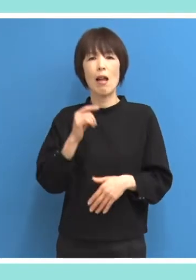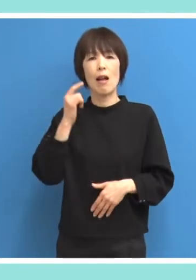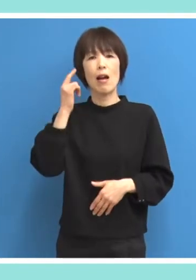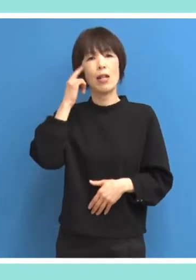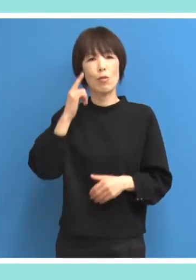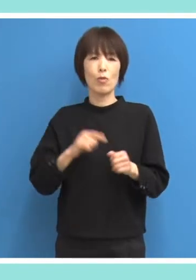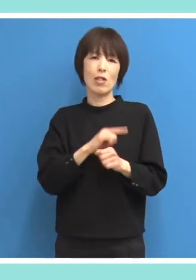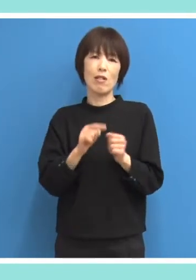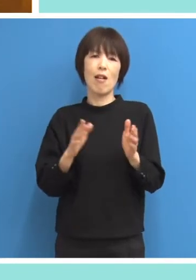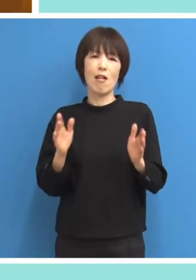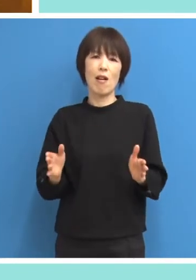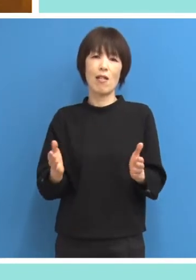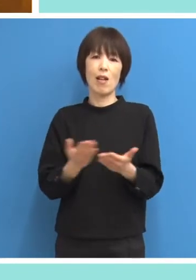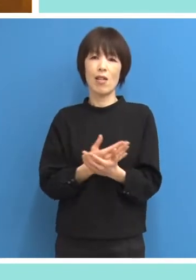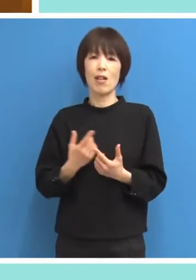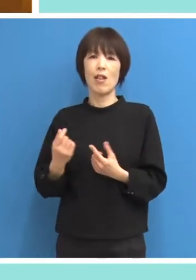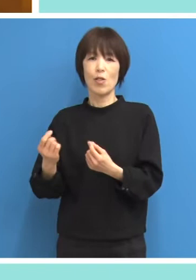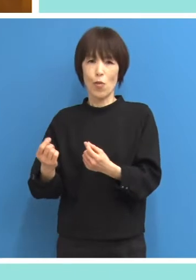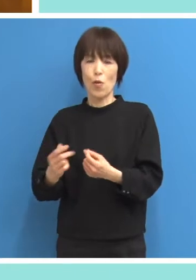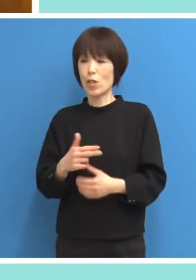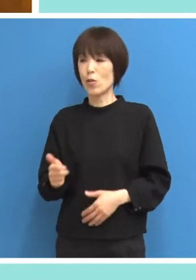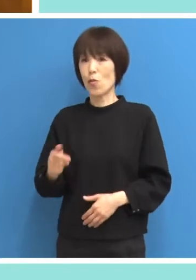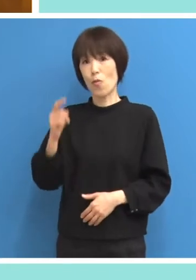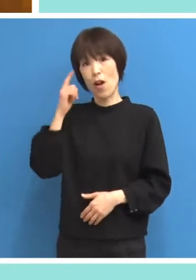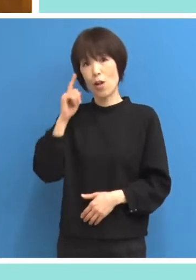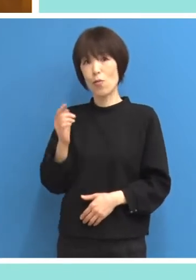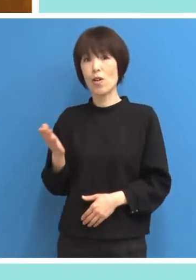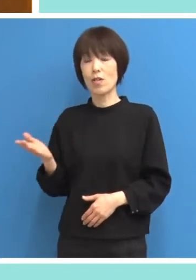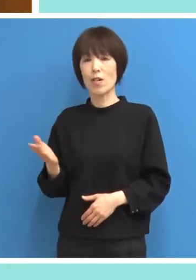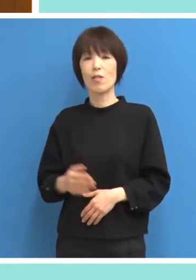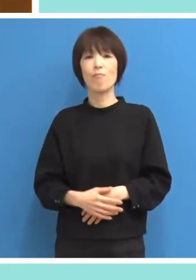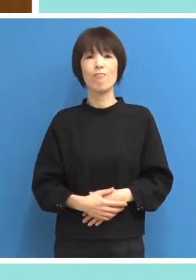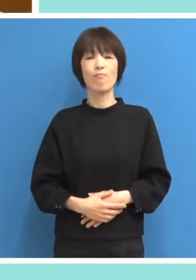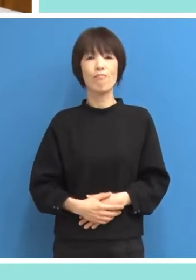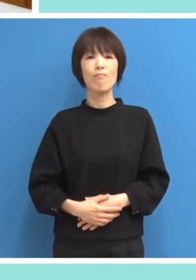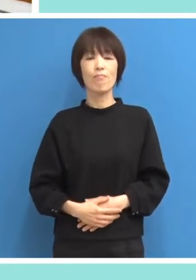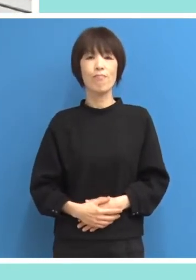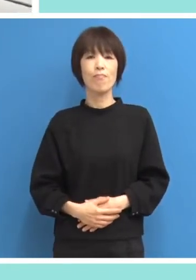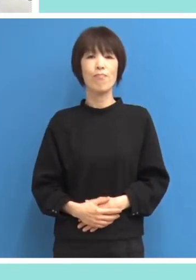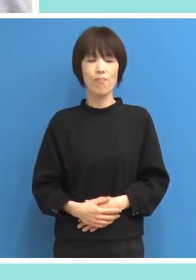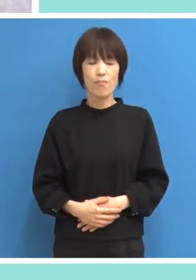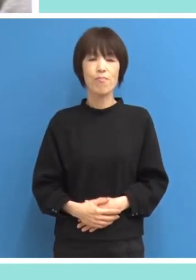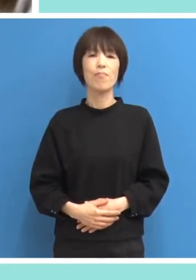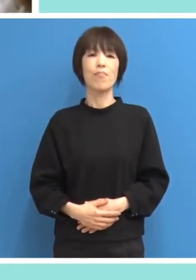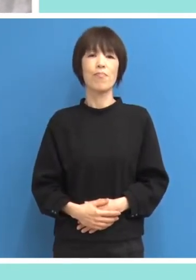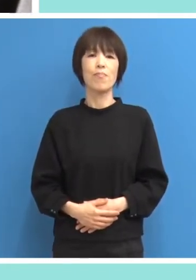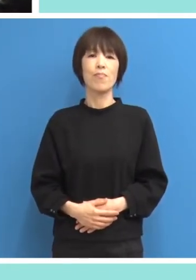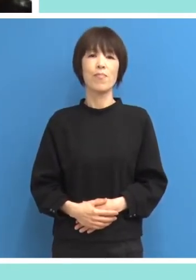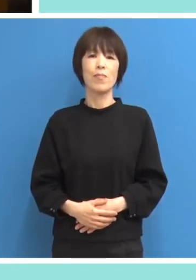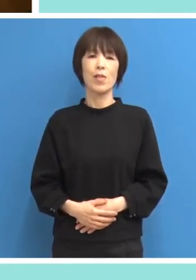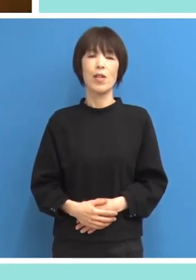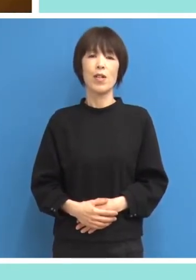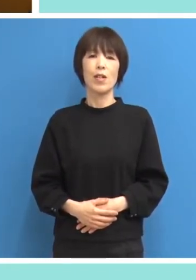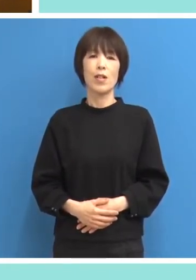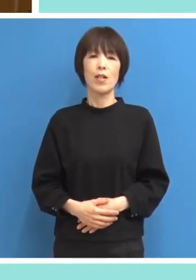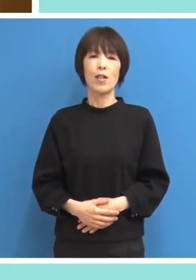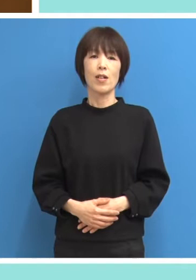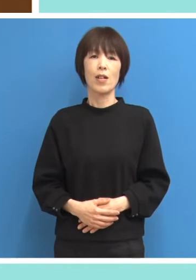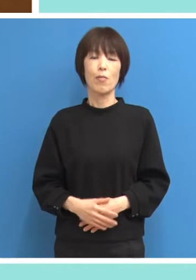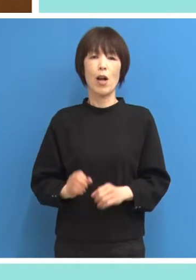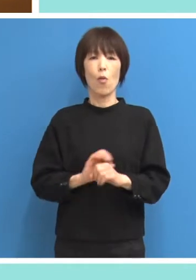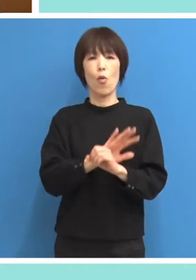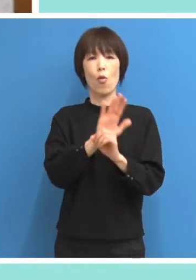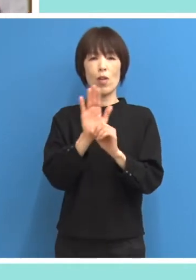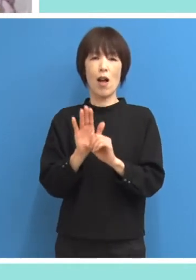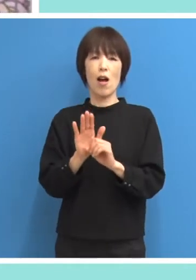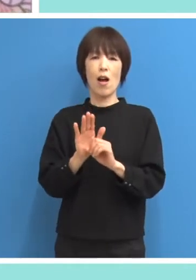る1年だったと思います。市長はどのようにこの1年感じられていますか？ そうですね、まず新型